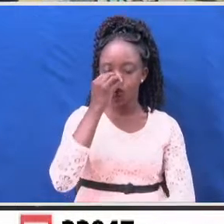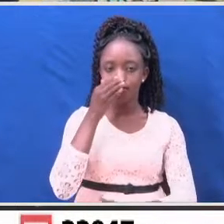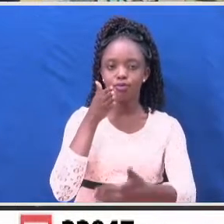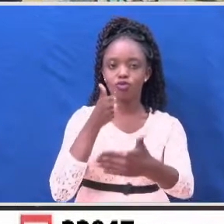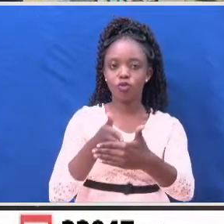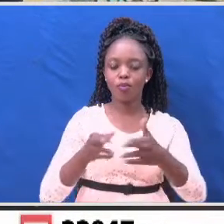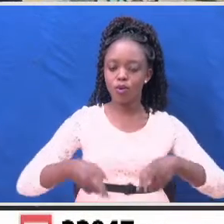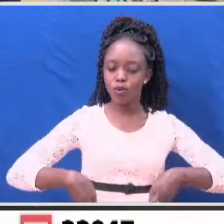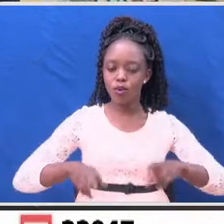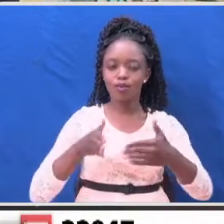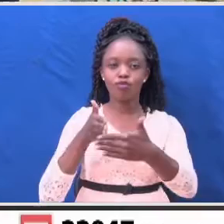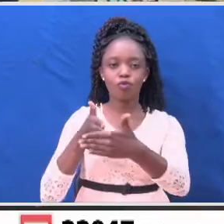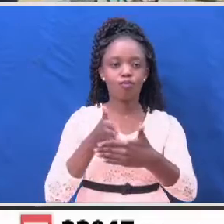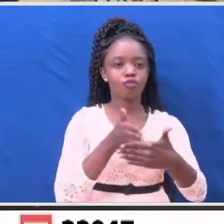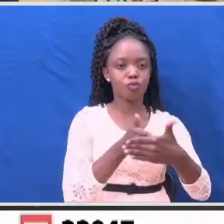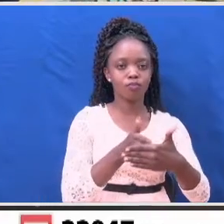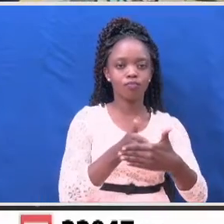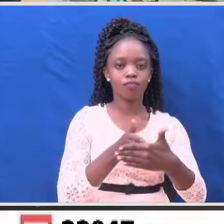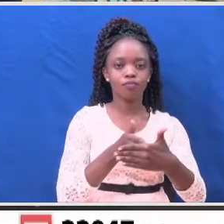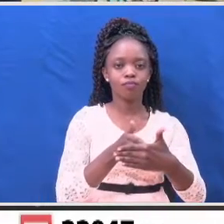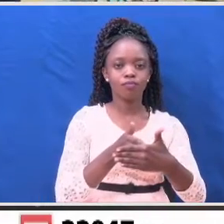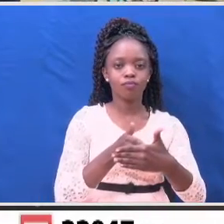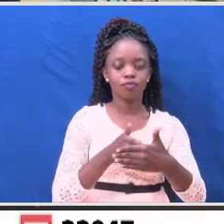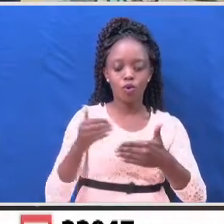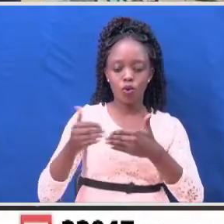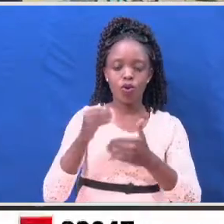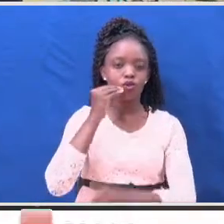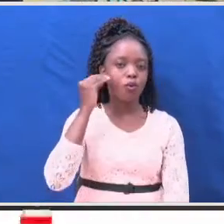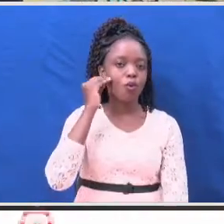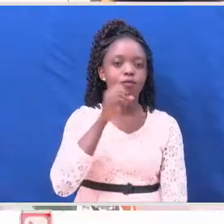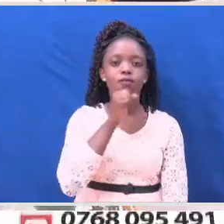who barricaded all roads leading to one of the elders' home.